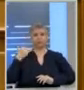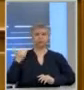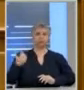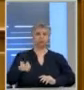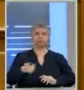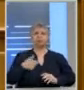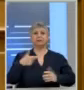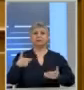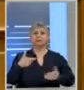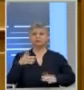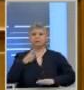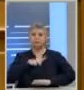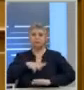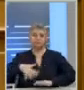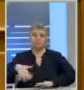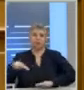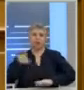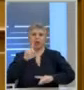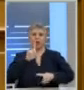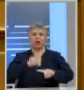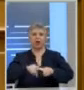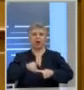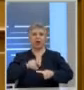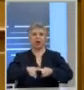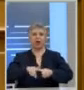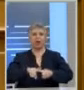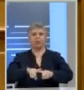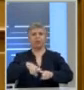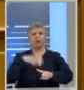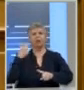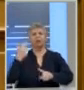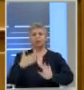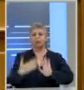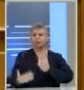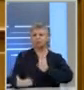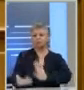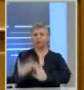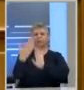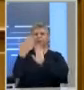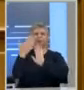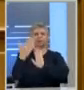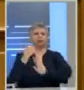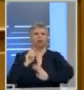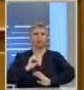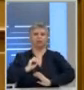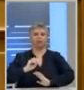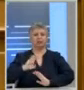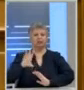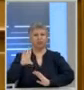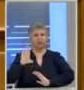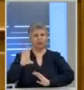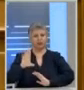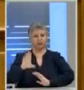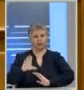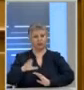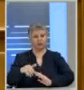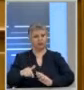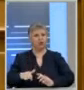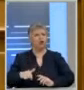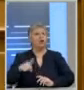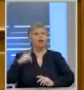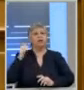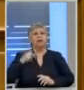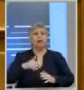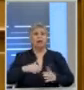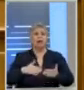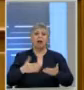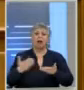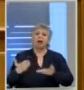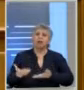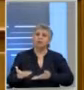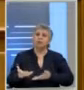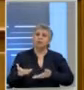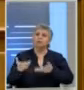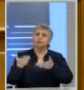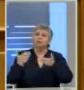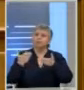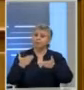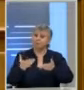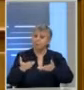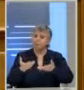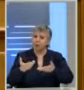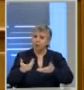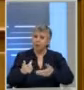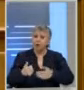υψώσετε πάλι ανάστημα στους ξένους. Και από το «Go back, Madame Merkel», πήγαμε στο